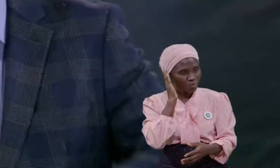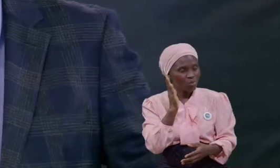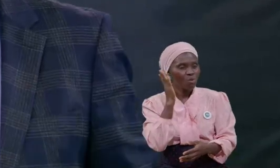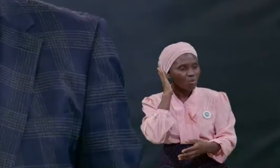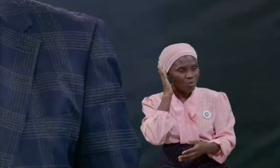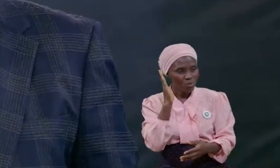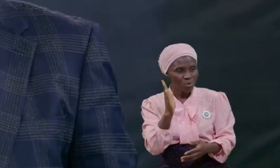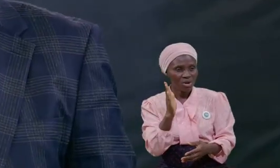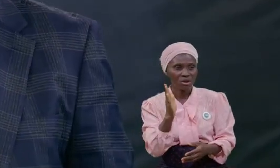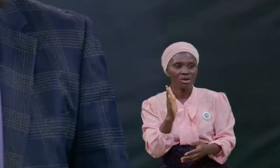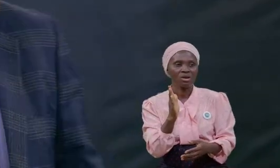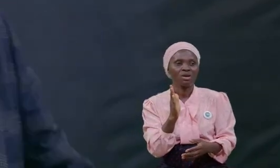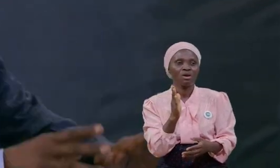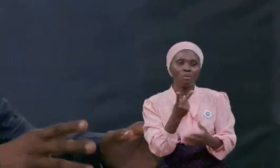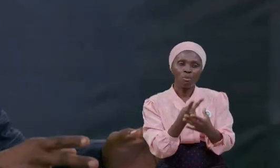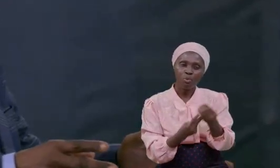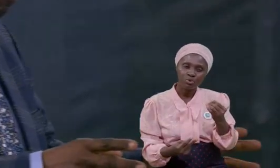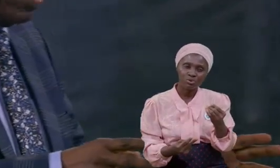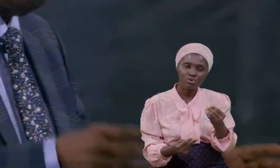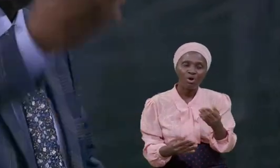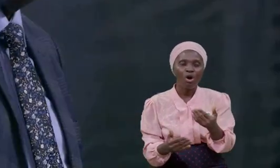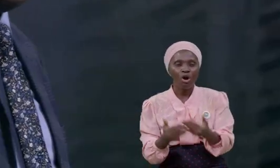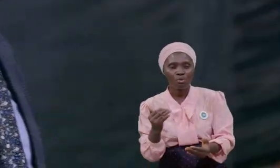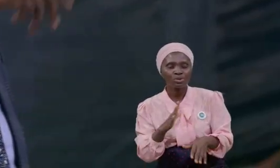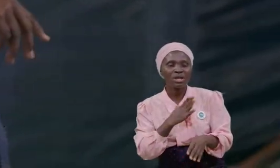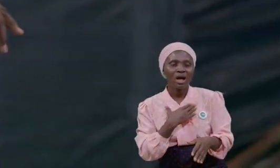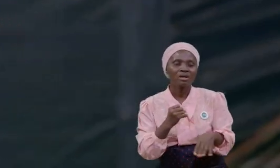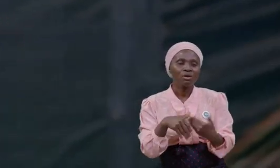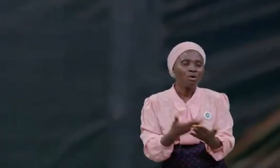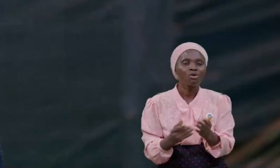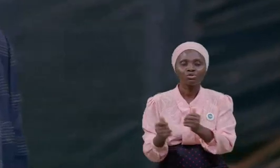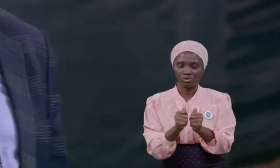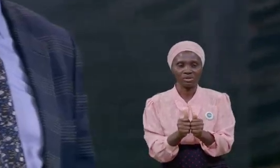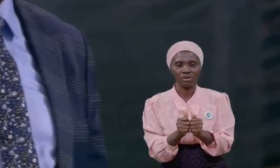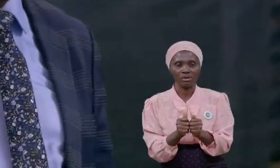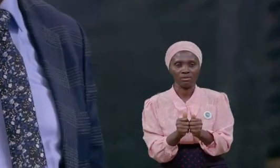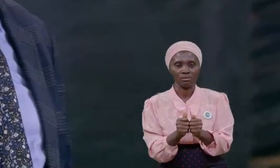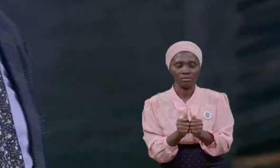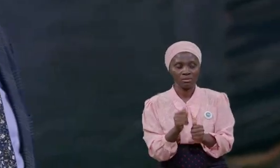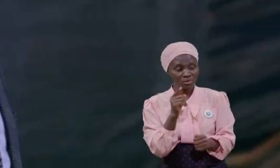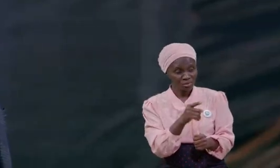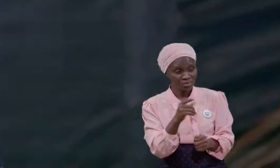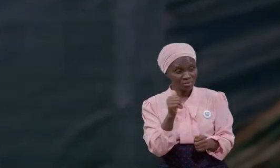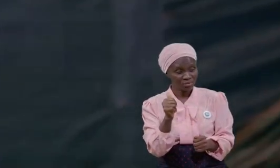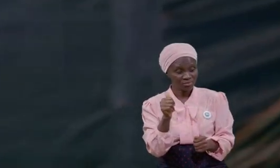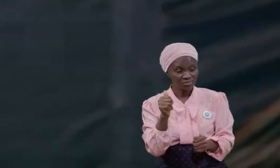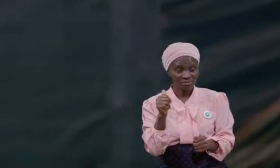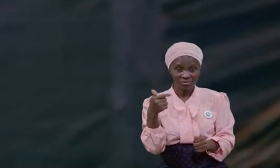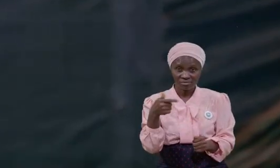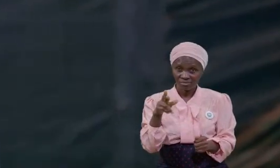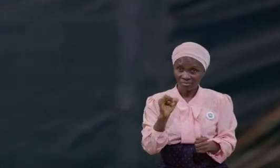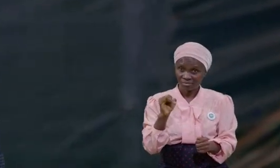vous deviennent tels que je suis Agrippa, mon ami là-bas, mon fils, ma